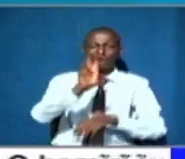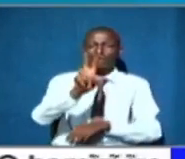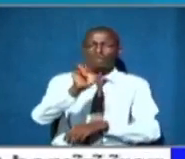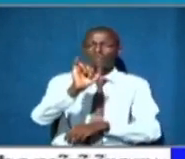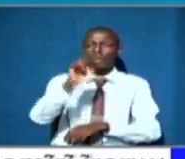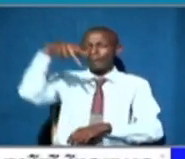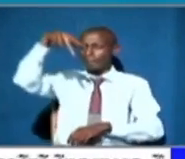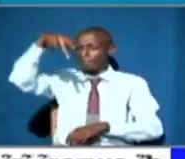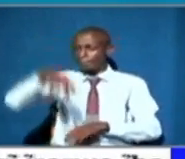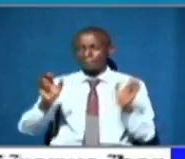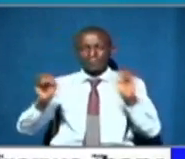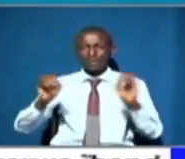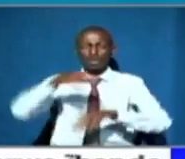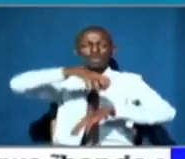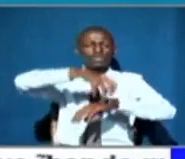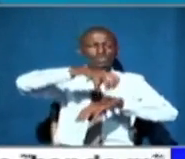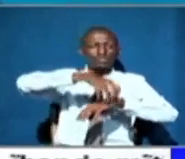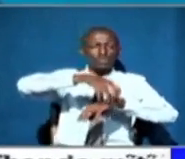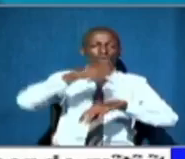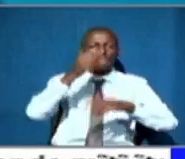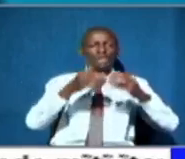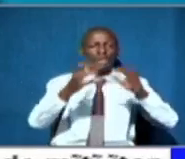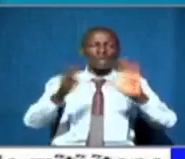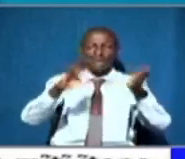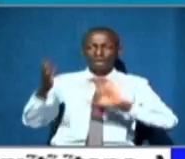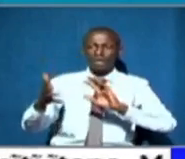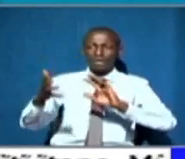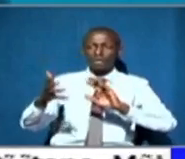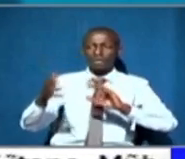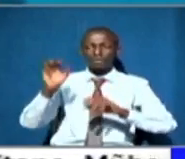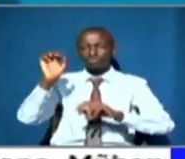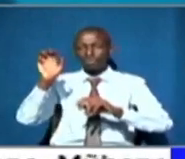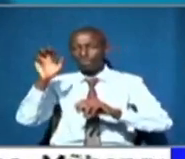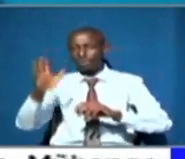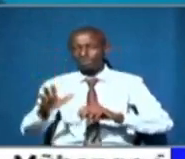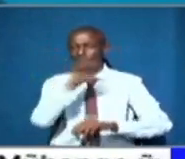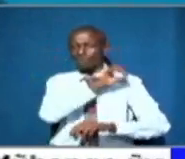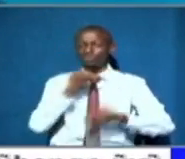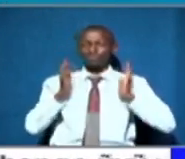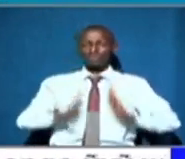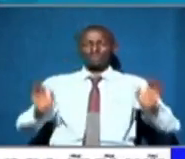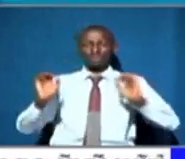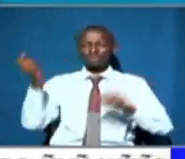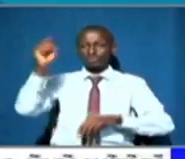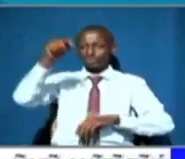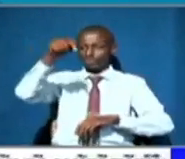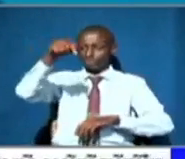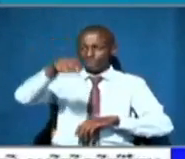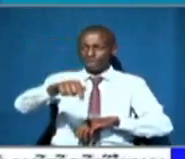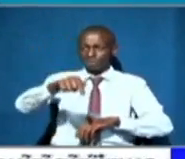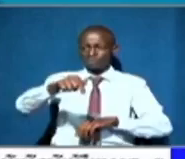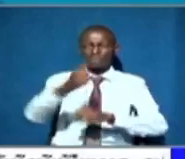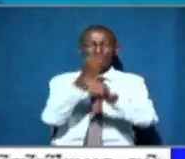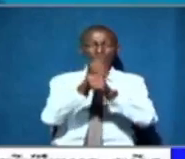hati sector ya VIP ati motogori oka haha kana councilor kana senator asha oka bere una we